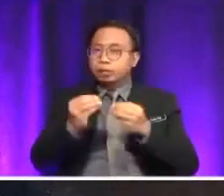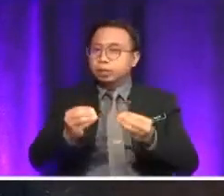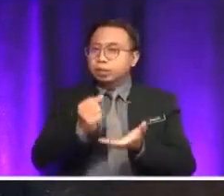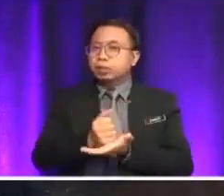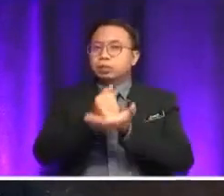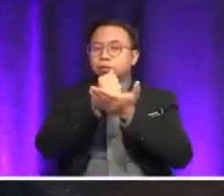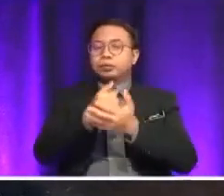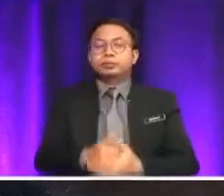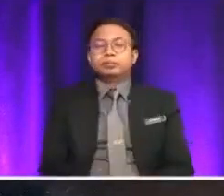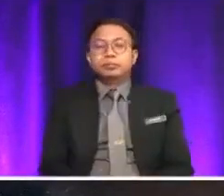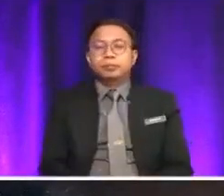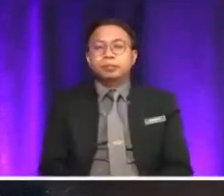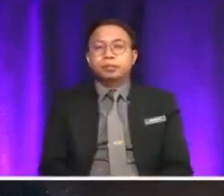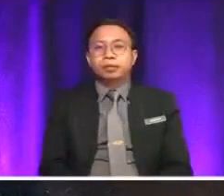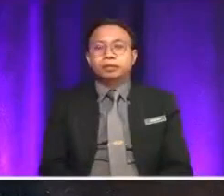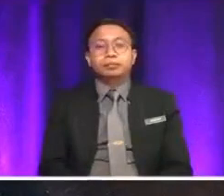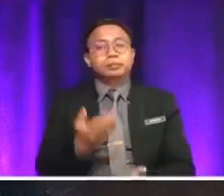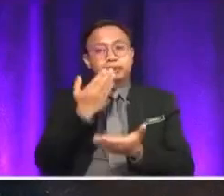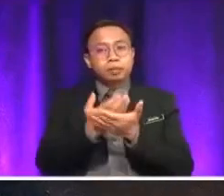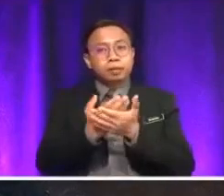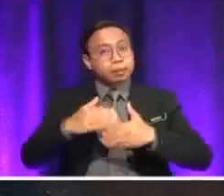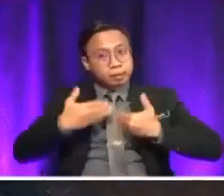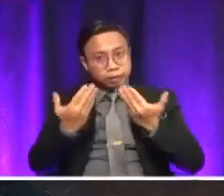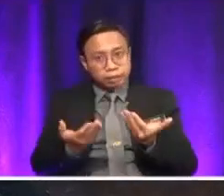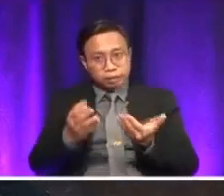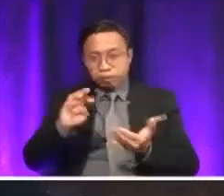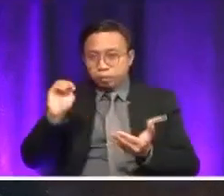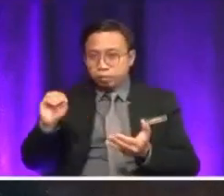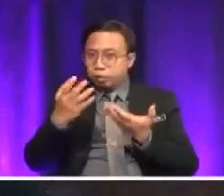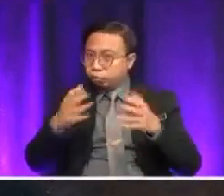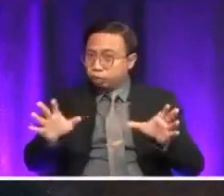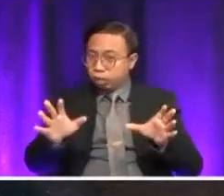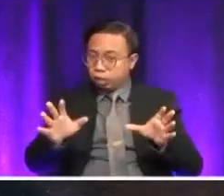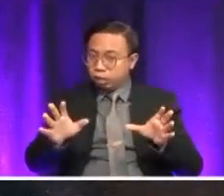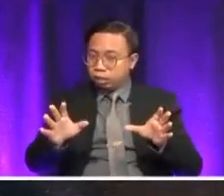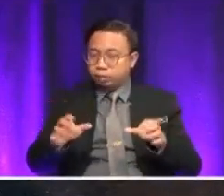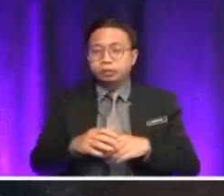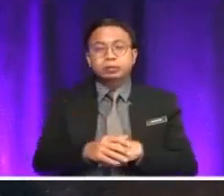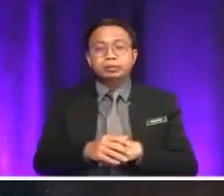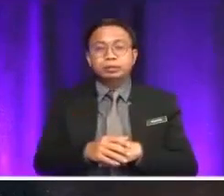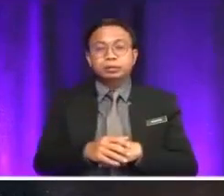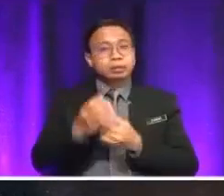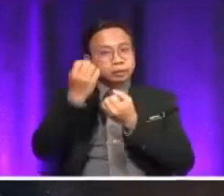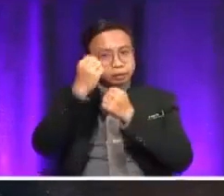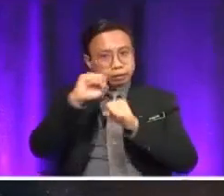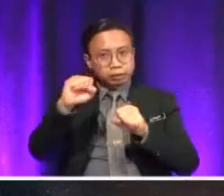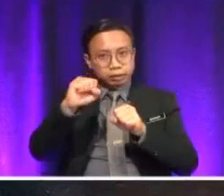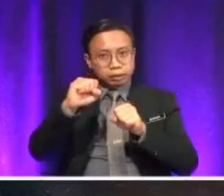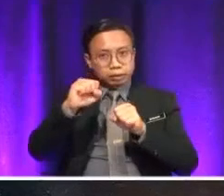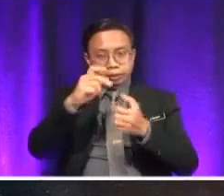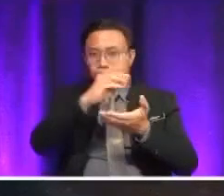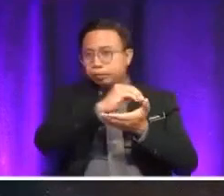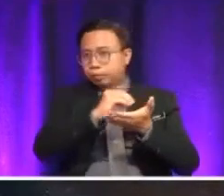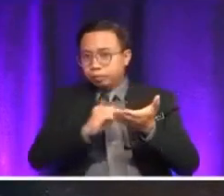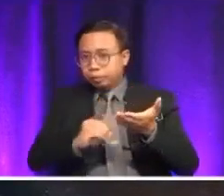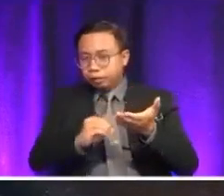pertolongan. Okey, baik. Jadi macam mana murid-murid? Sudahkah anda menyiapkan peta apa?